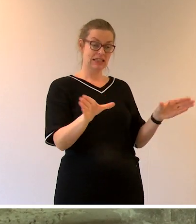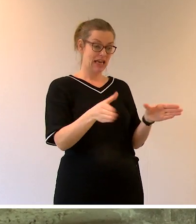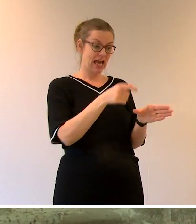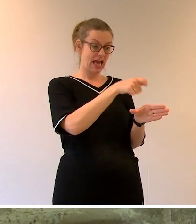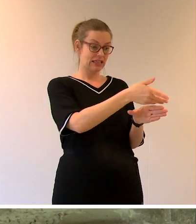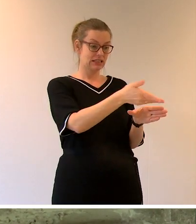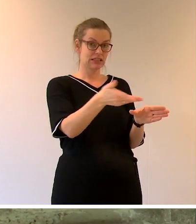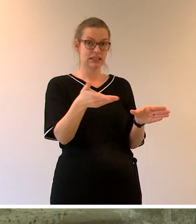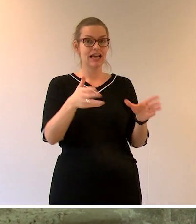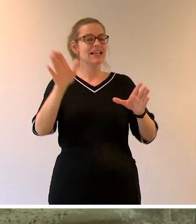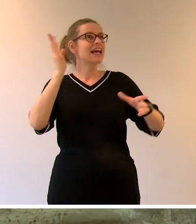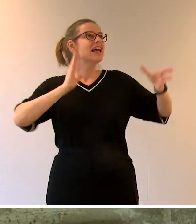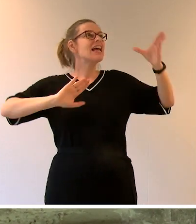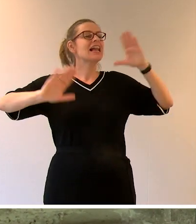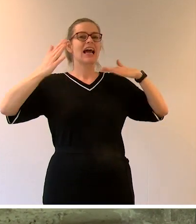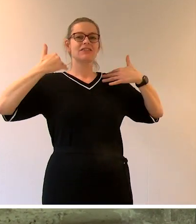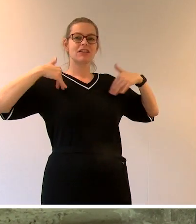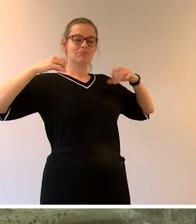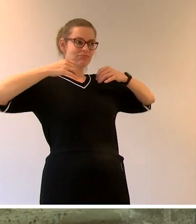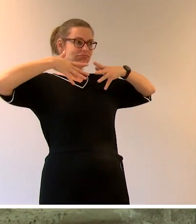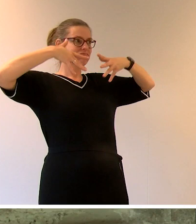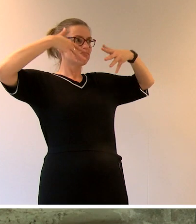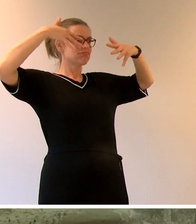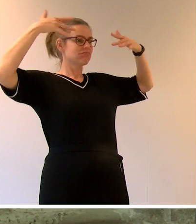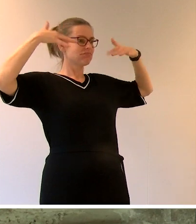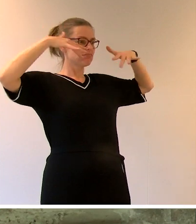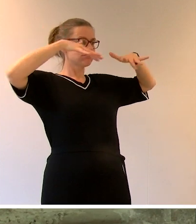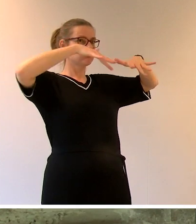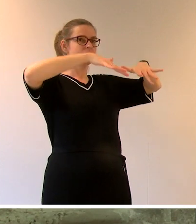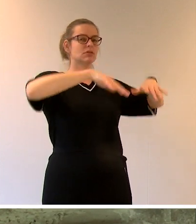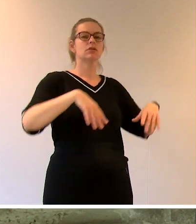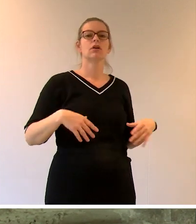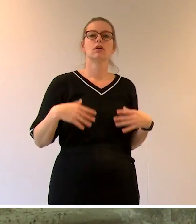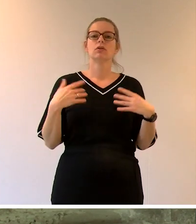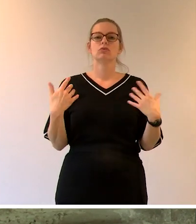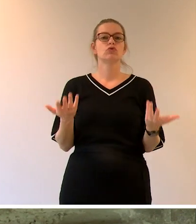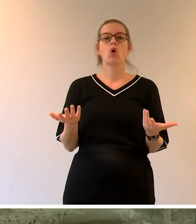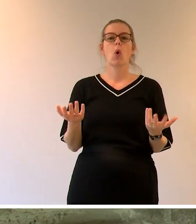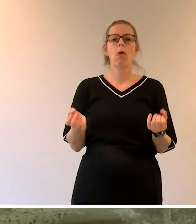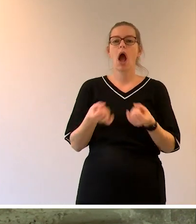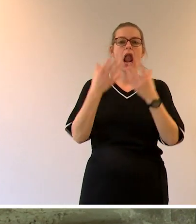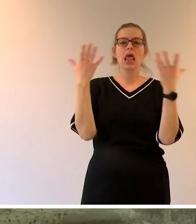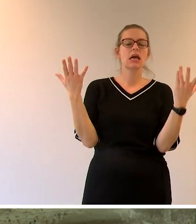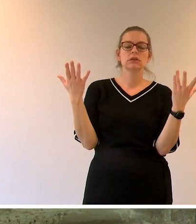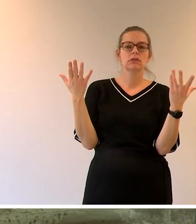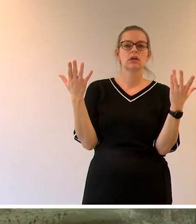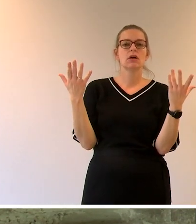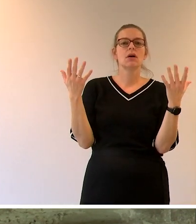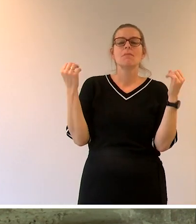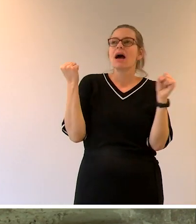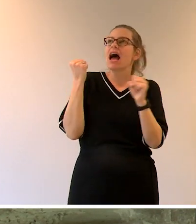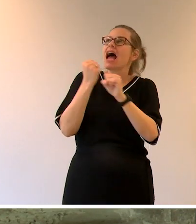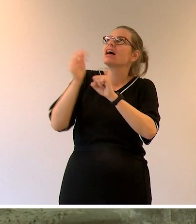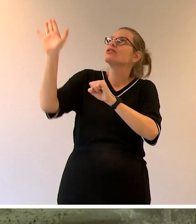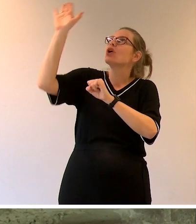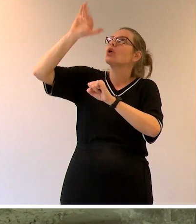En de heerlijkheid van de Heere omstraalde hen. Niet zomaar een licht, natuurlijk ook een licht, maar het was